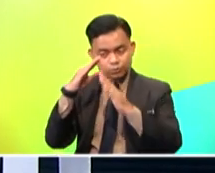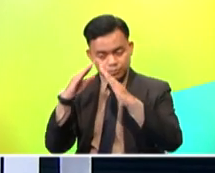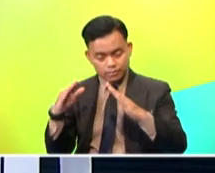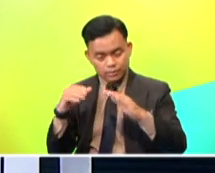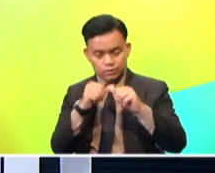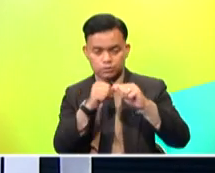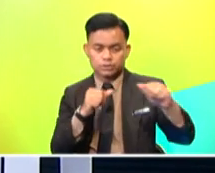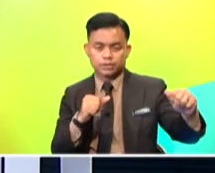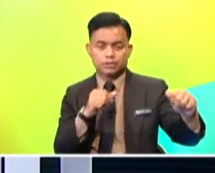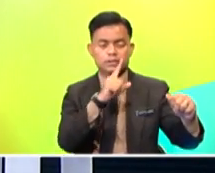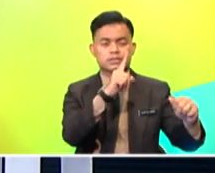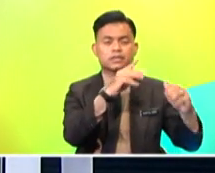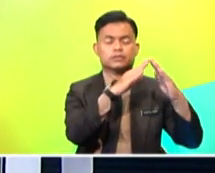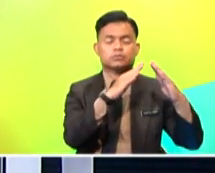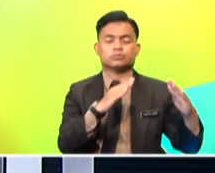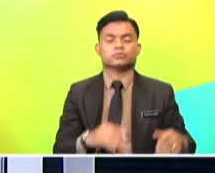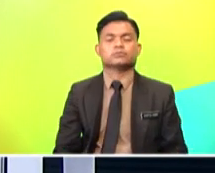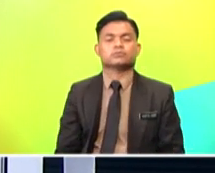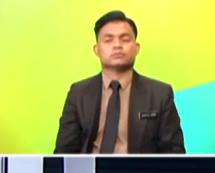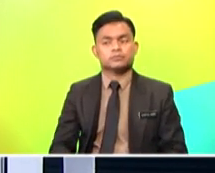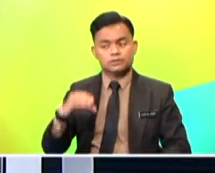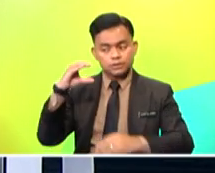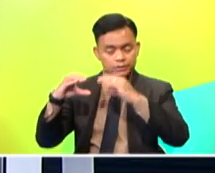dia ialah besar.